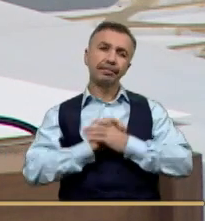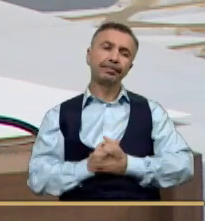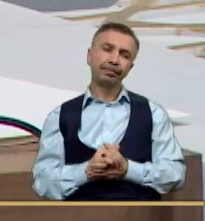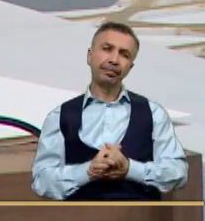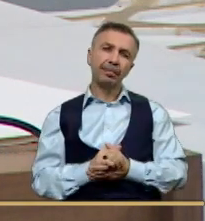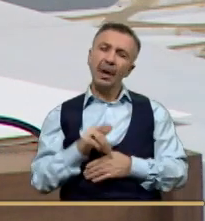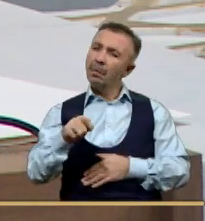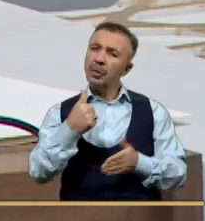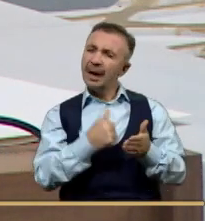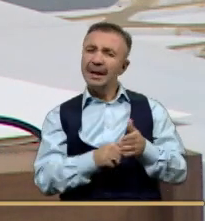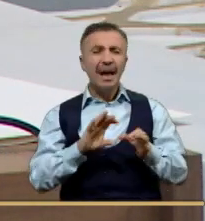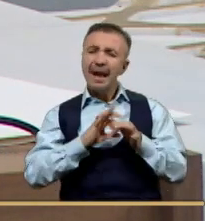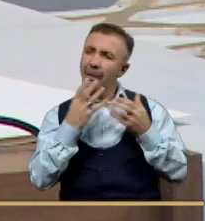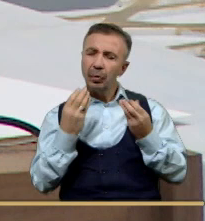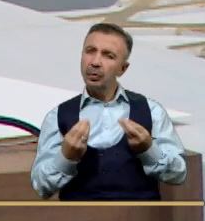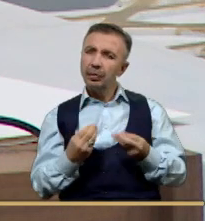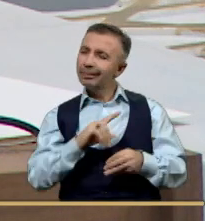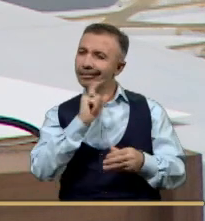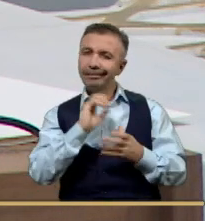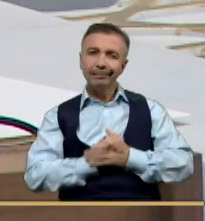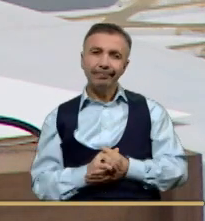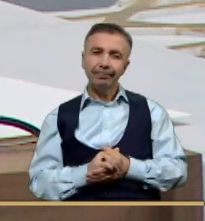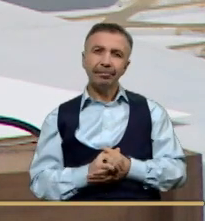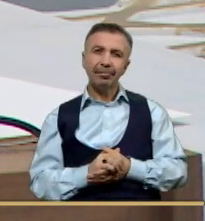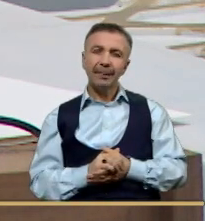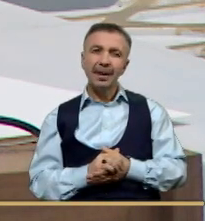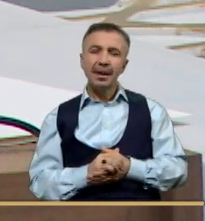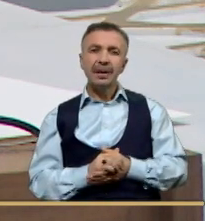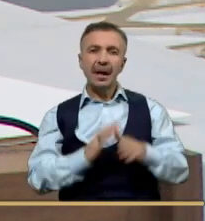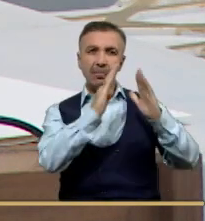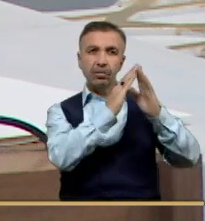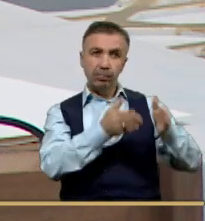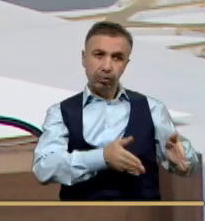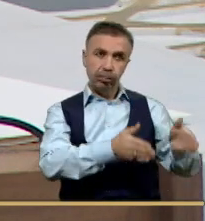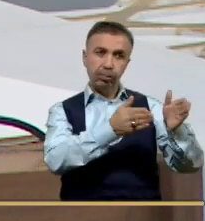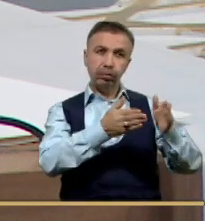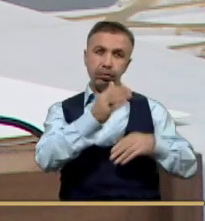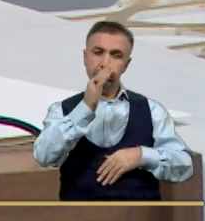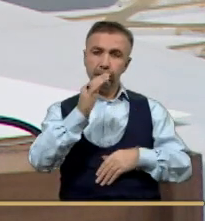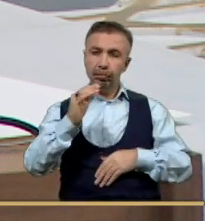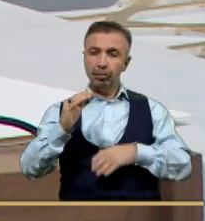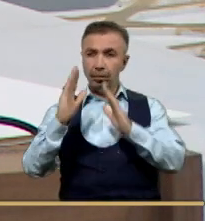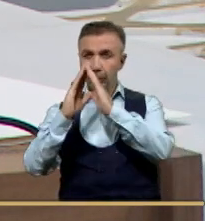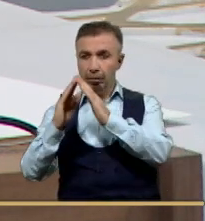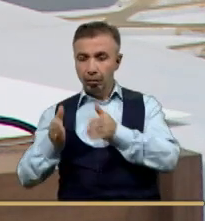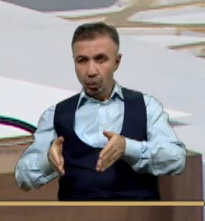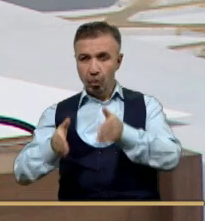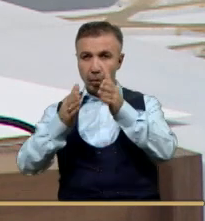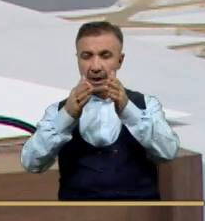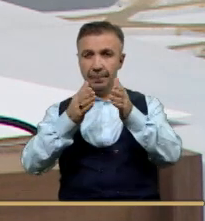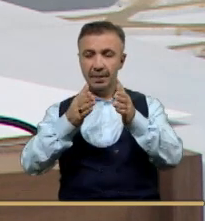Bu tarihte ne oldu? İkiz Kulelere saldırılar oldu. Bunun